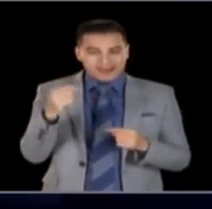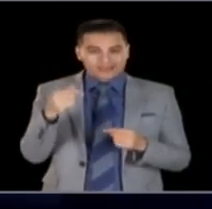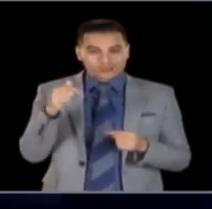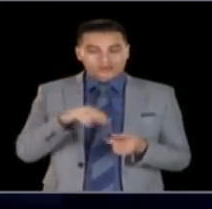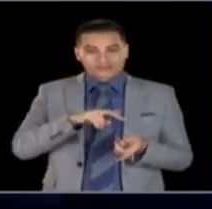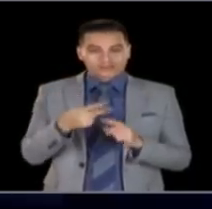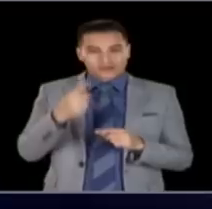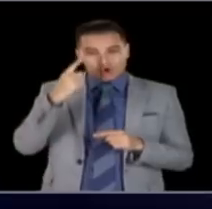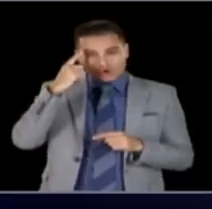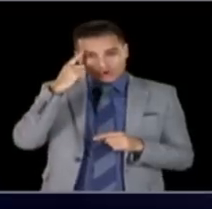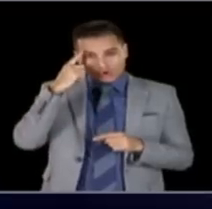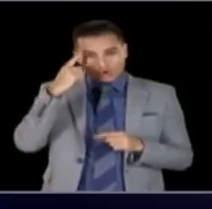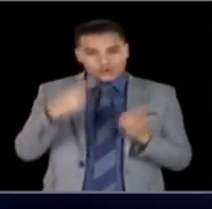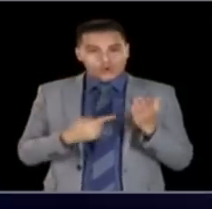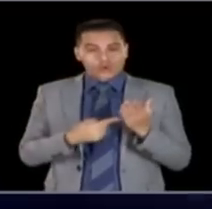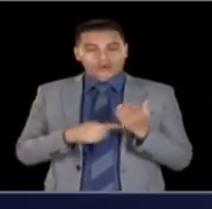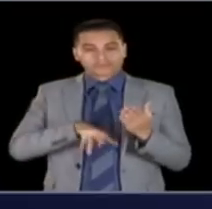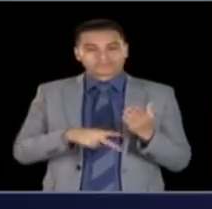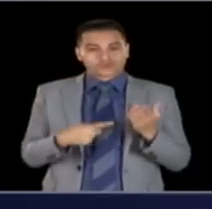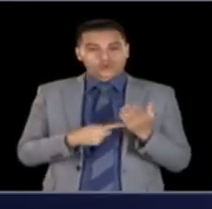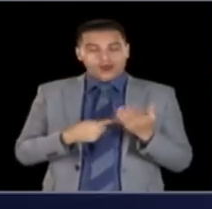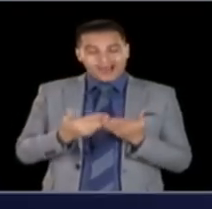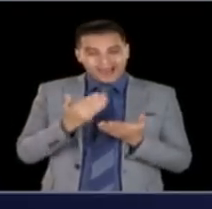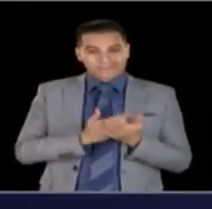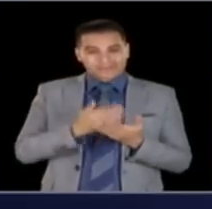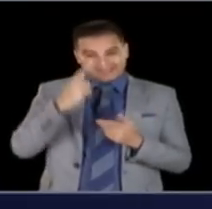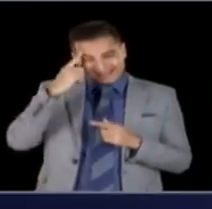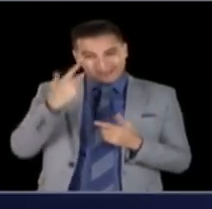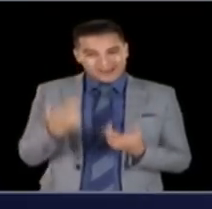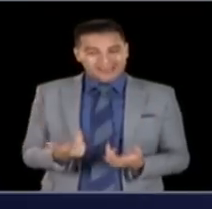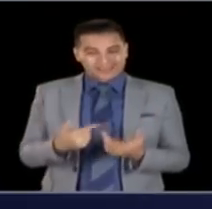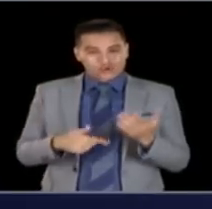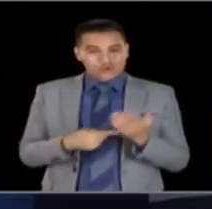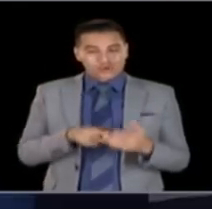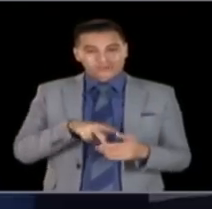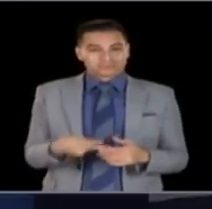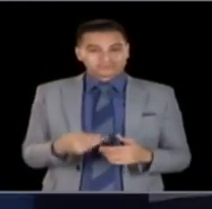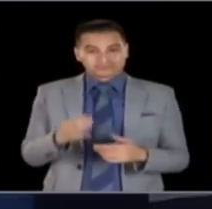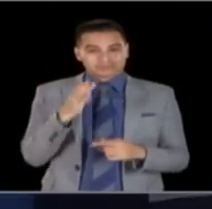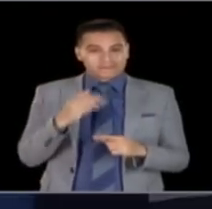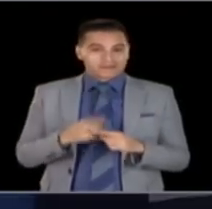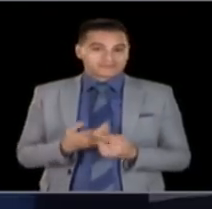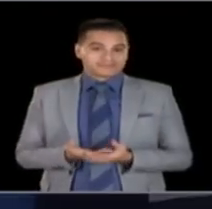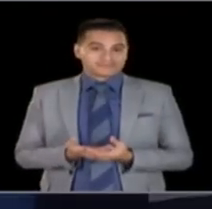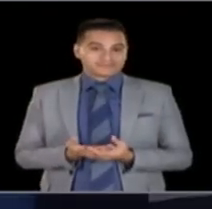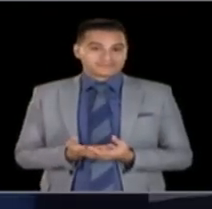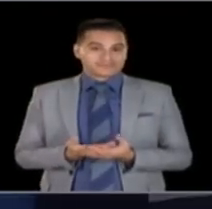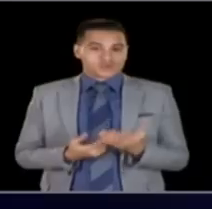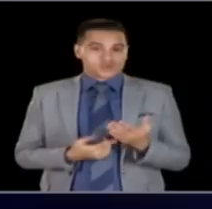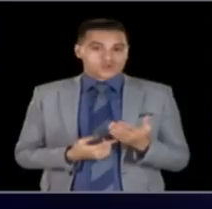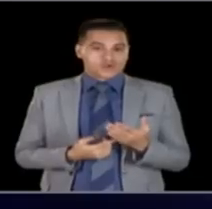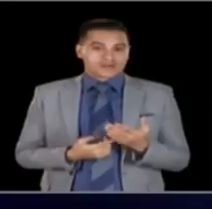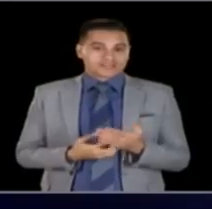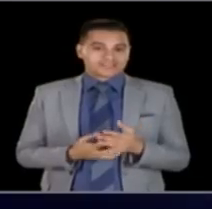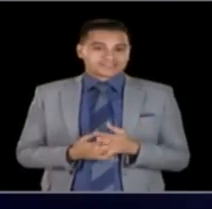يعني المرة دي اليابان بقت وحشة؟ قلت أغير أغير بقى، كل مرة أقولك اليابان. كوريا. طب